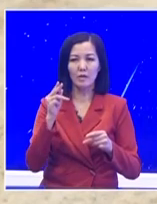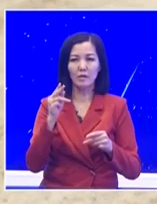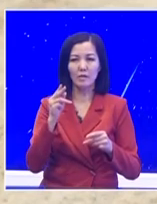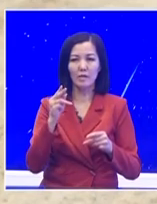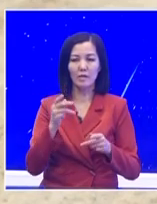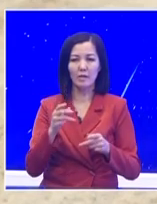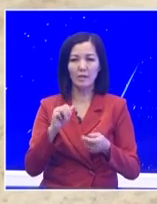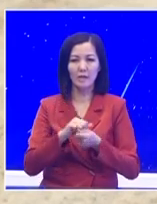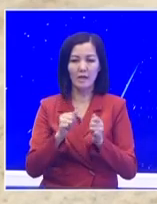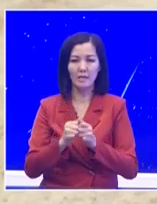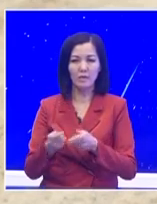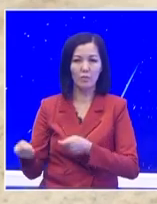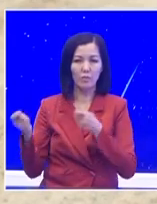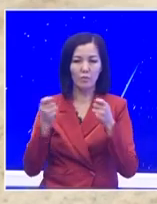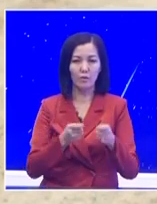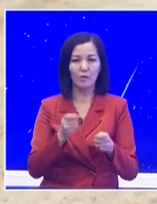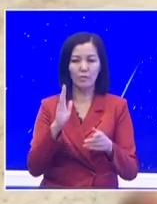тас өндіріп жатыр мердігер компания.